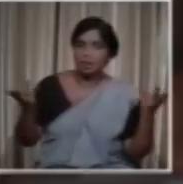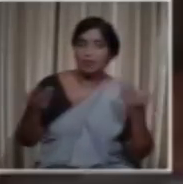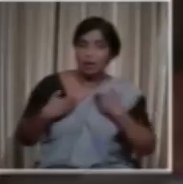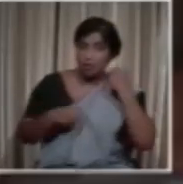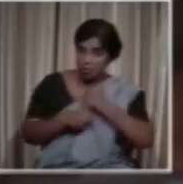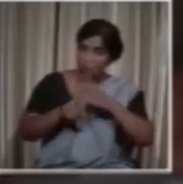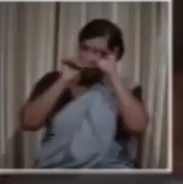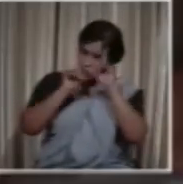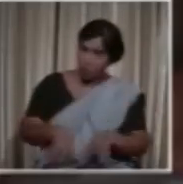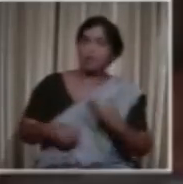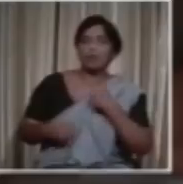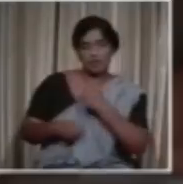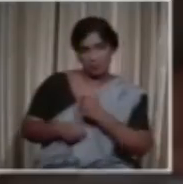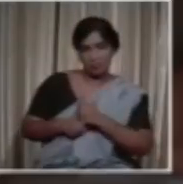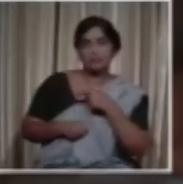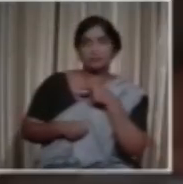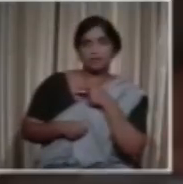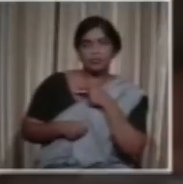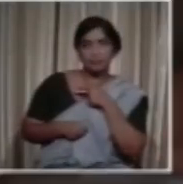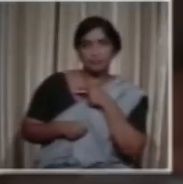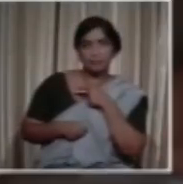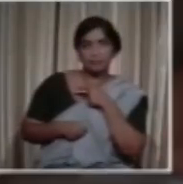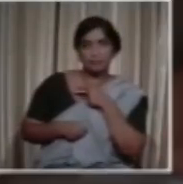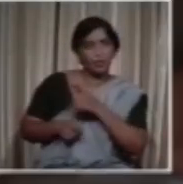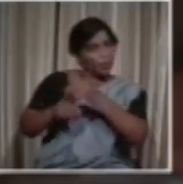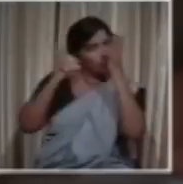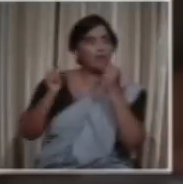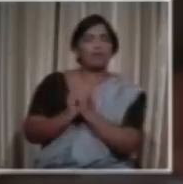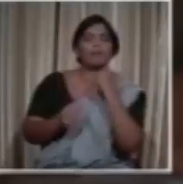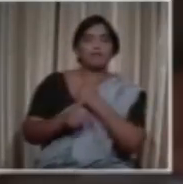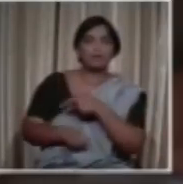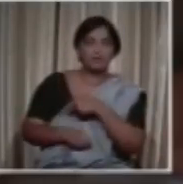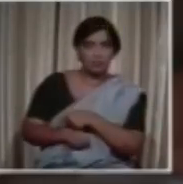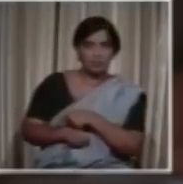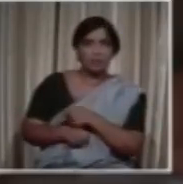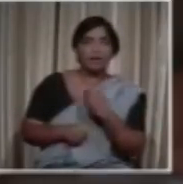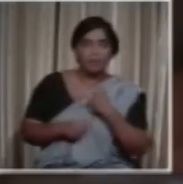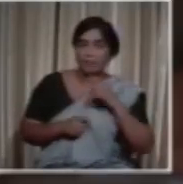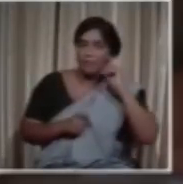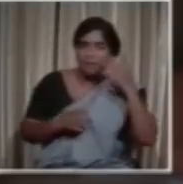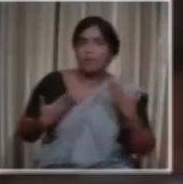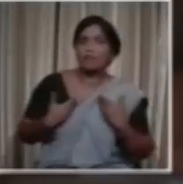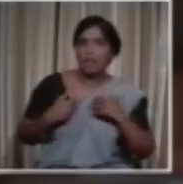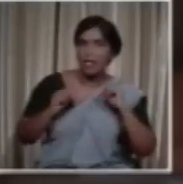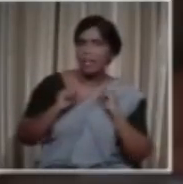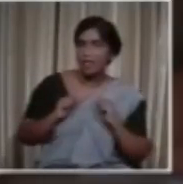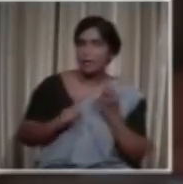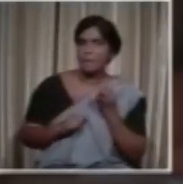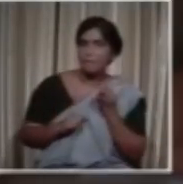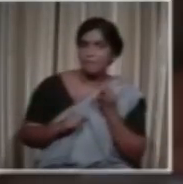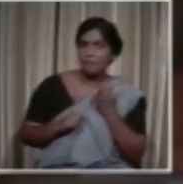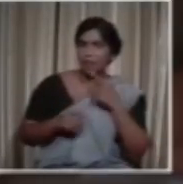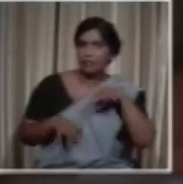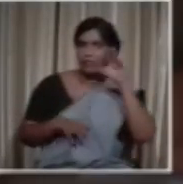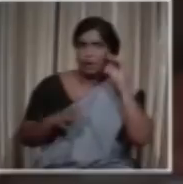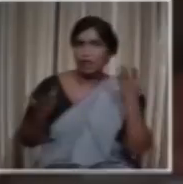ආණ්ඩුවත් ඒ වරදේ ආකාරයටම කරා. අපිටත් හිතා ගන්නට බෑ. ඇයි මේ ආර්ථිකය කියවගත්තේ නැත්තේ